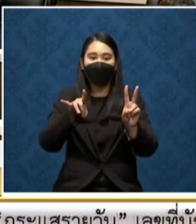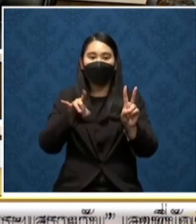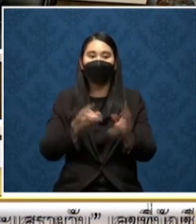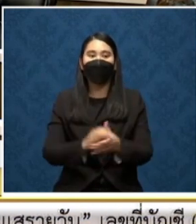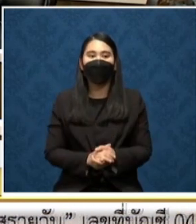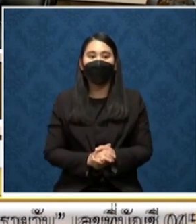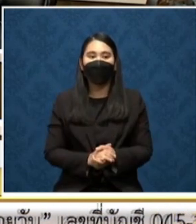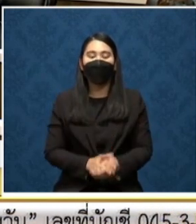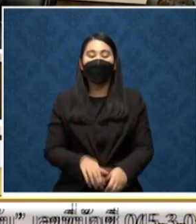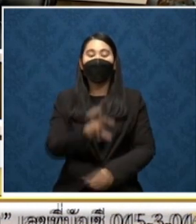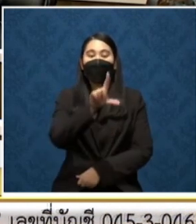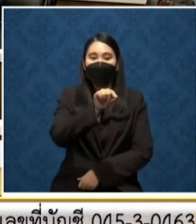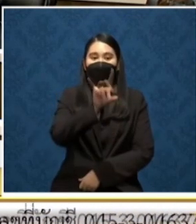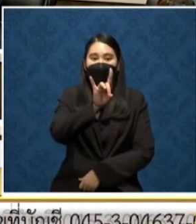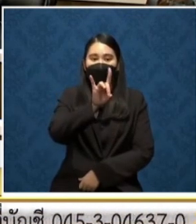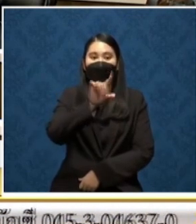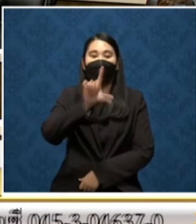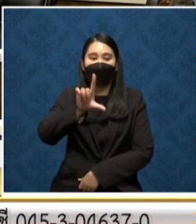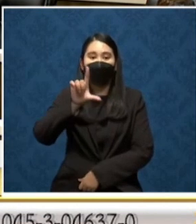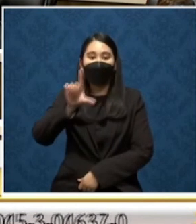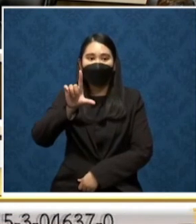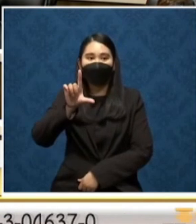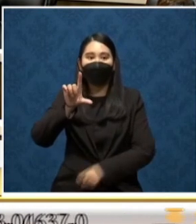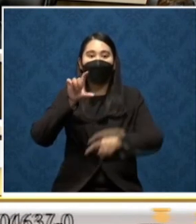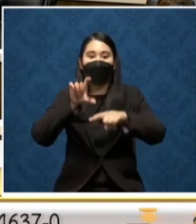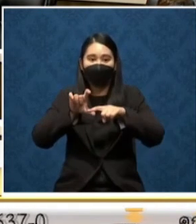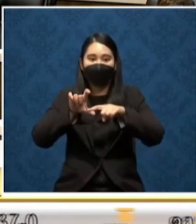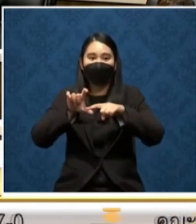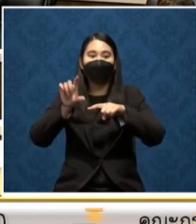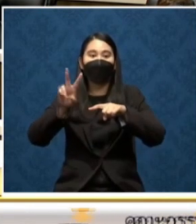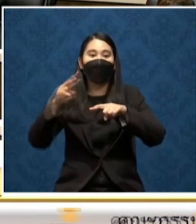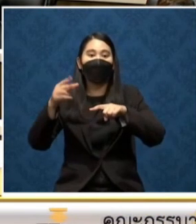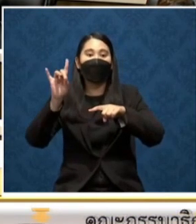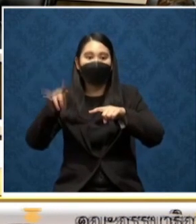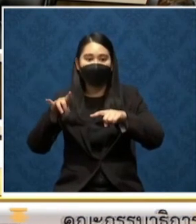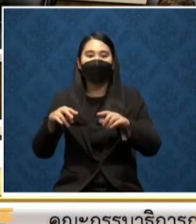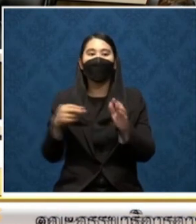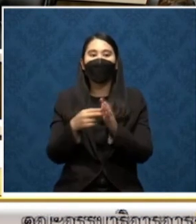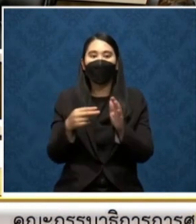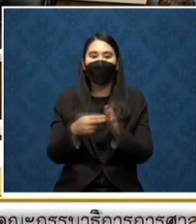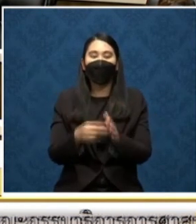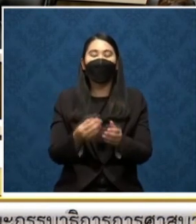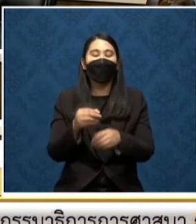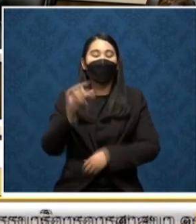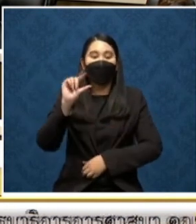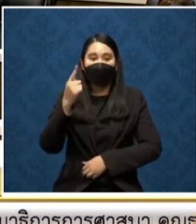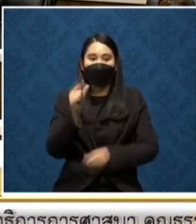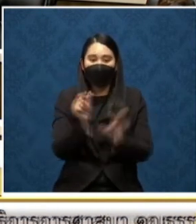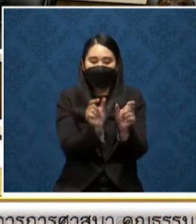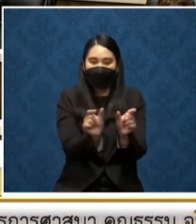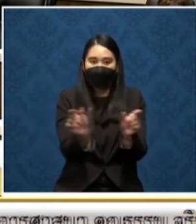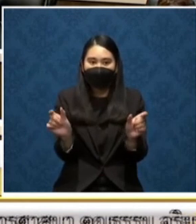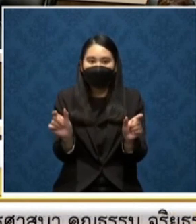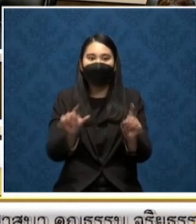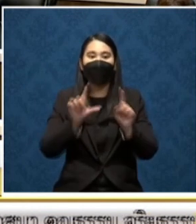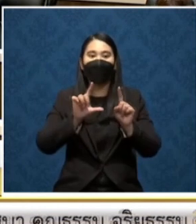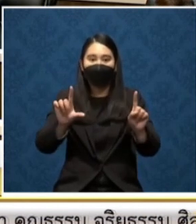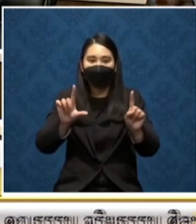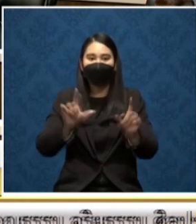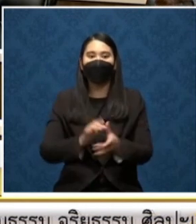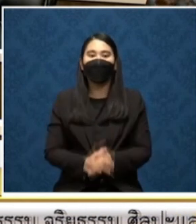งานนี้หลังจากที่สารวัตรสัวขู่ว่าจะฟ้องกลับแล้วก็บอกว่าจะรักษาสิทธิ์ของตนเองนะครับหลายคนก็จับต